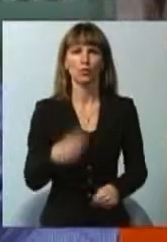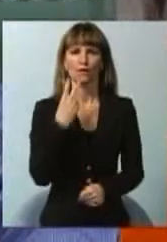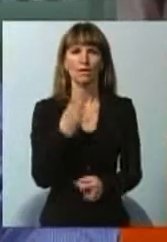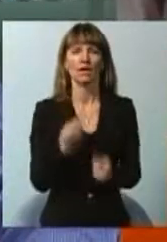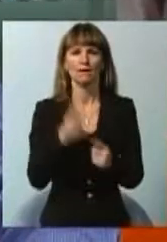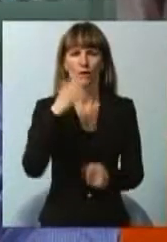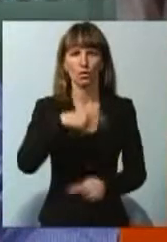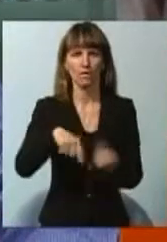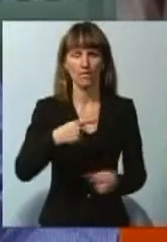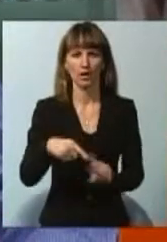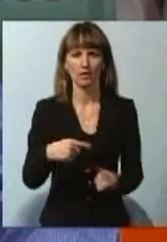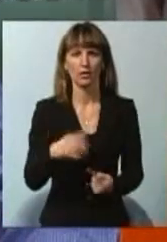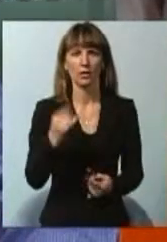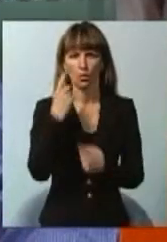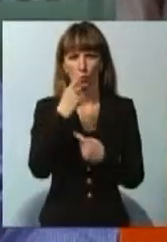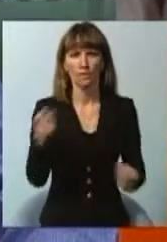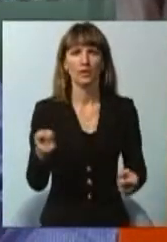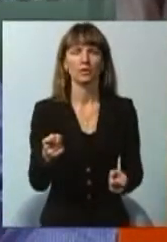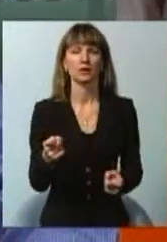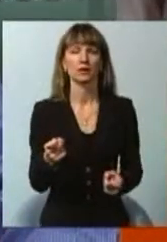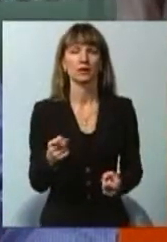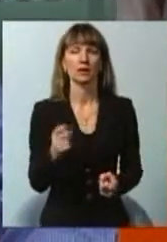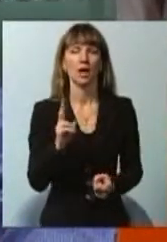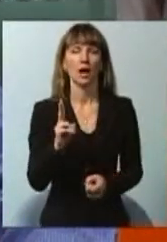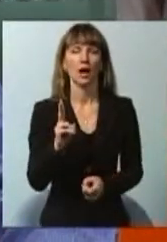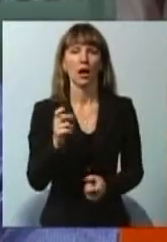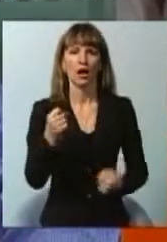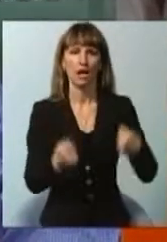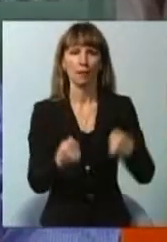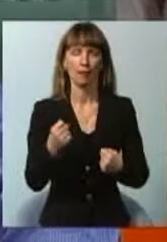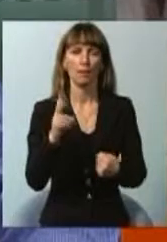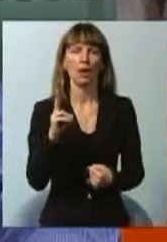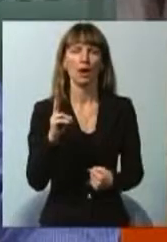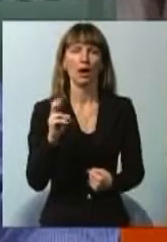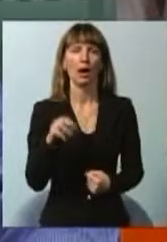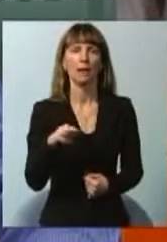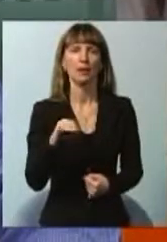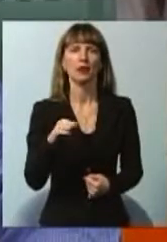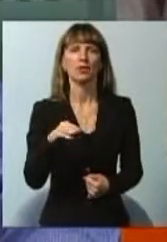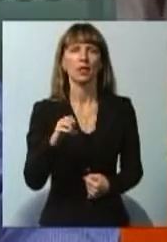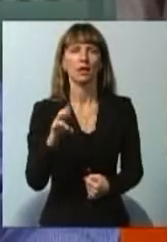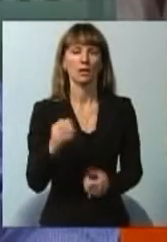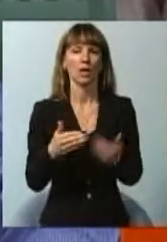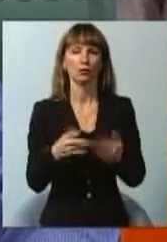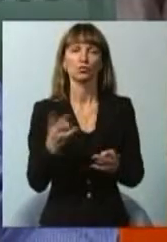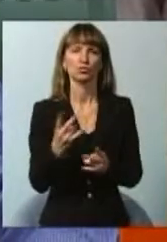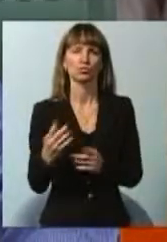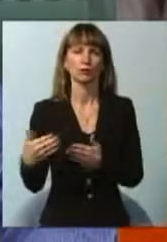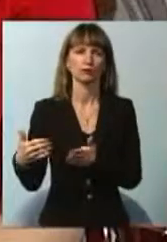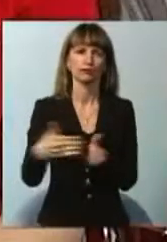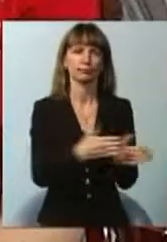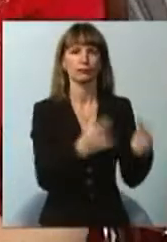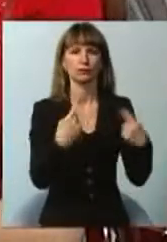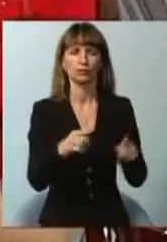цей водоверт і оповістити капітана корабля, що треба уходити від цього